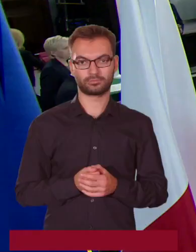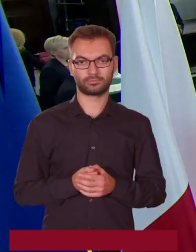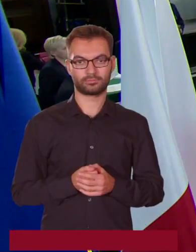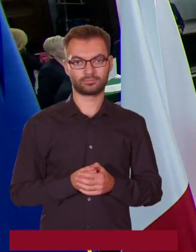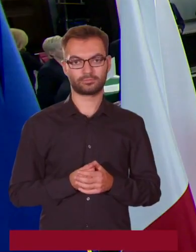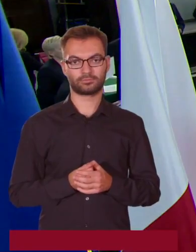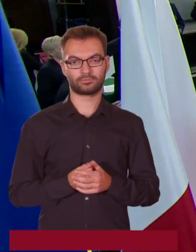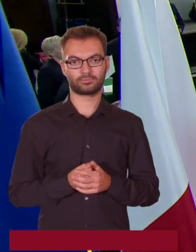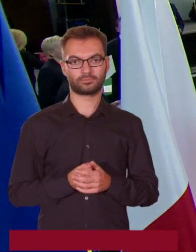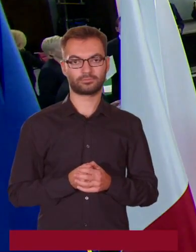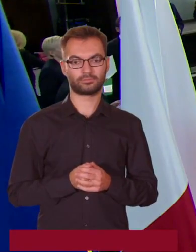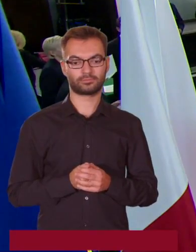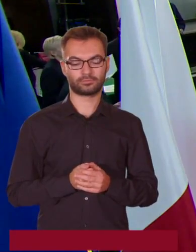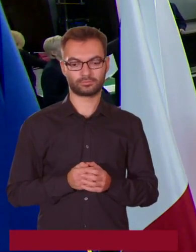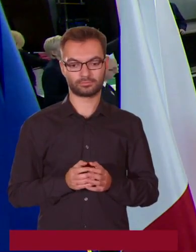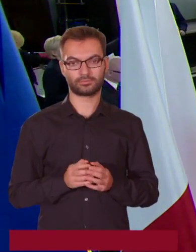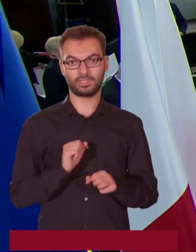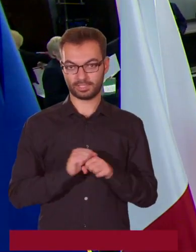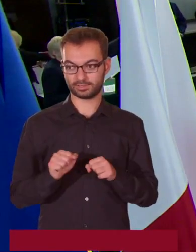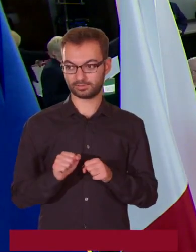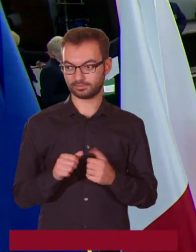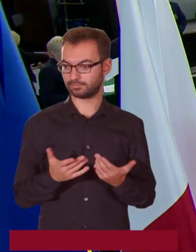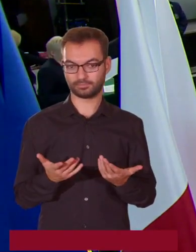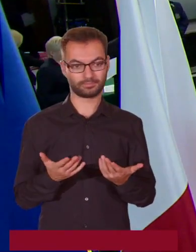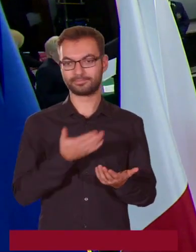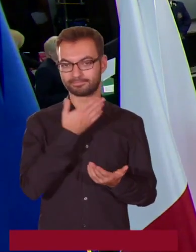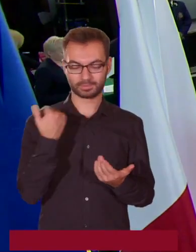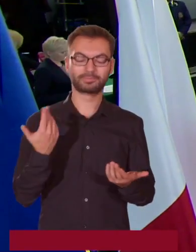Jest? Nie ma. Poproszę panią Teresę Glenc.